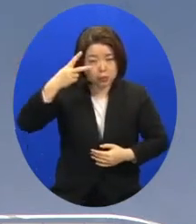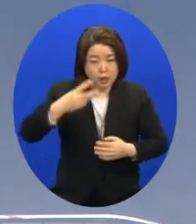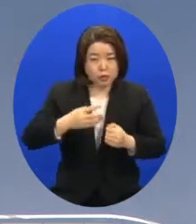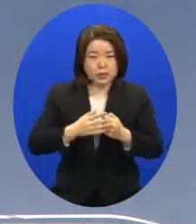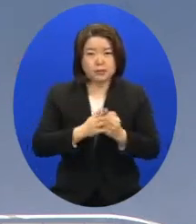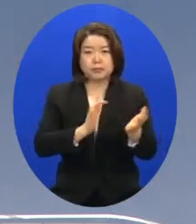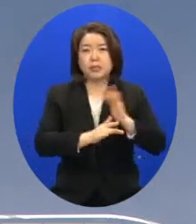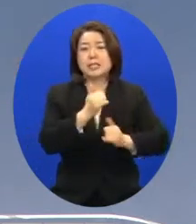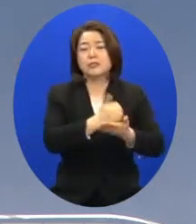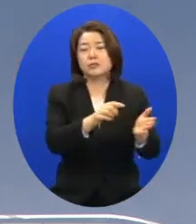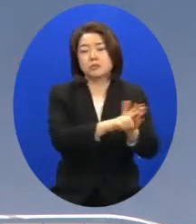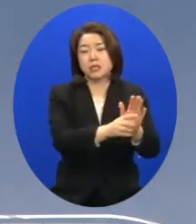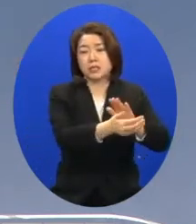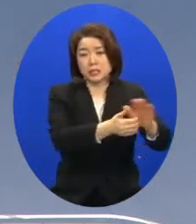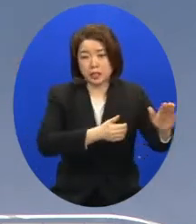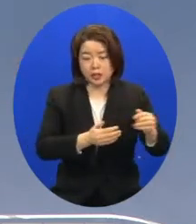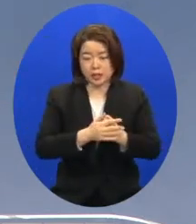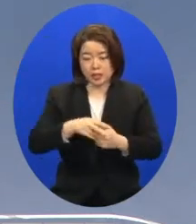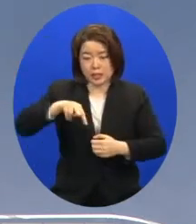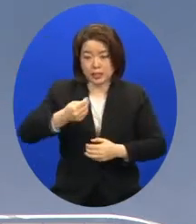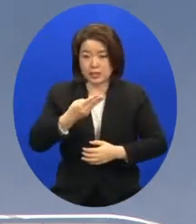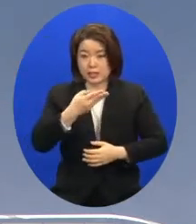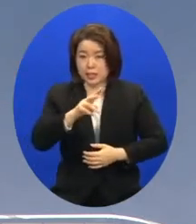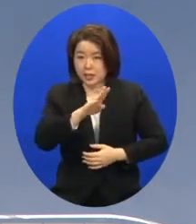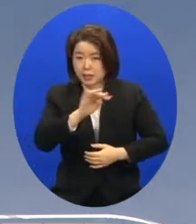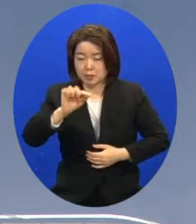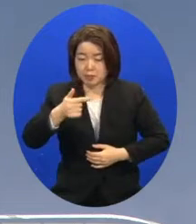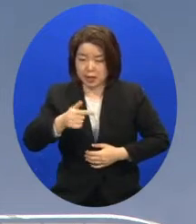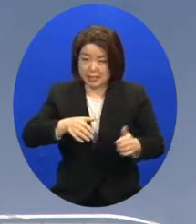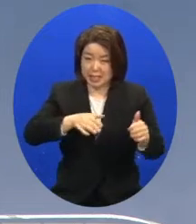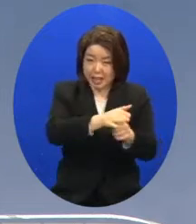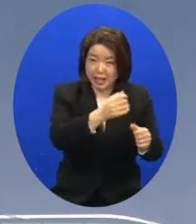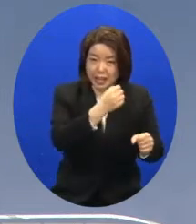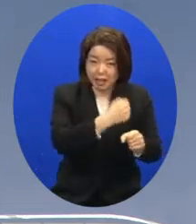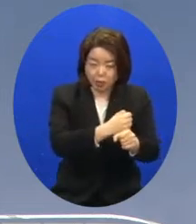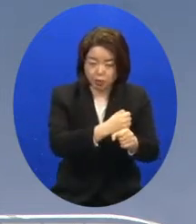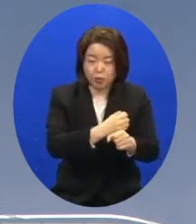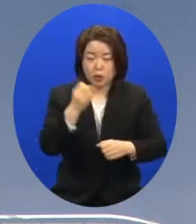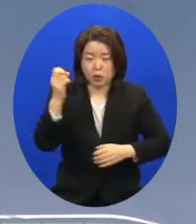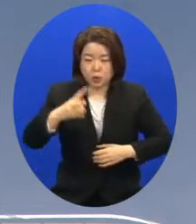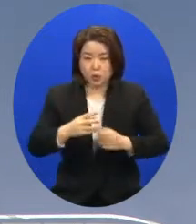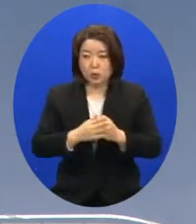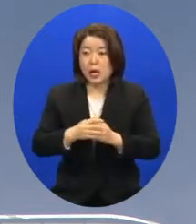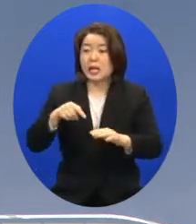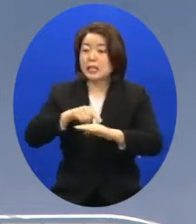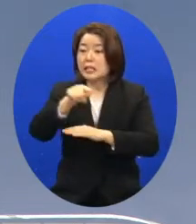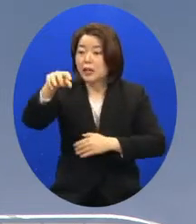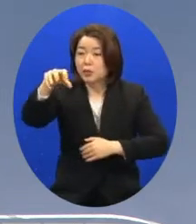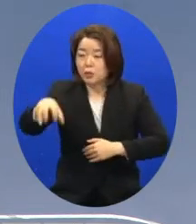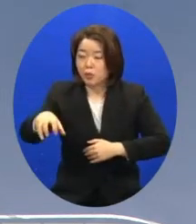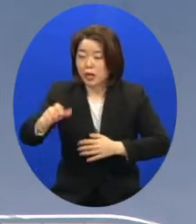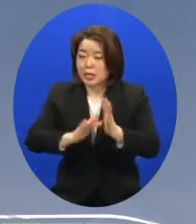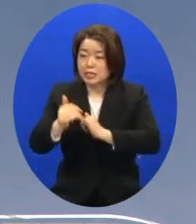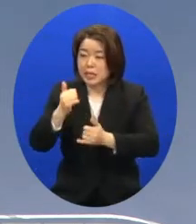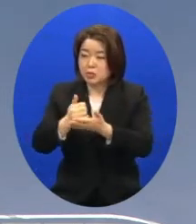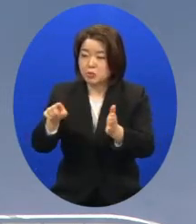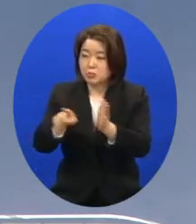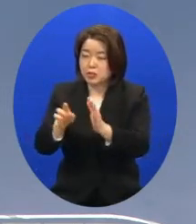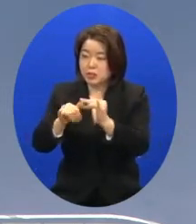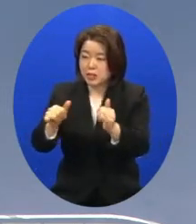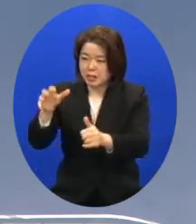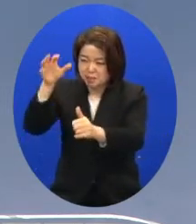또 다른 예수 믿는 사람들이 있다는 소문을 듣고 다마스커스 로 자라자 가고 있었습니다 그때 그